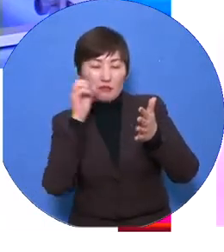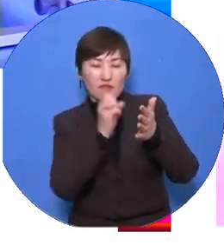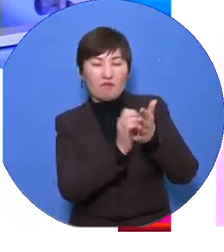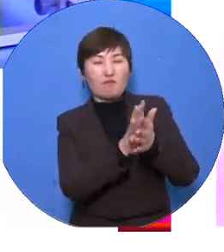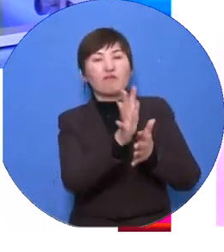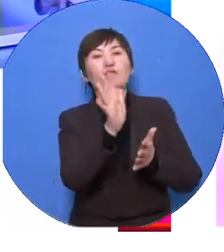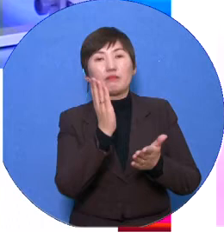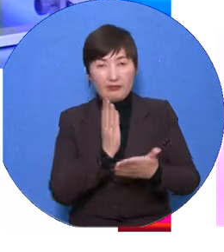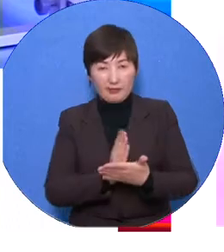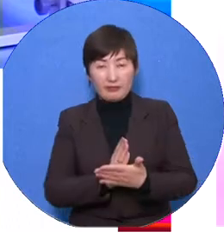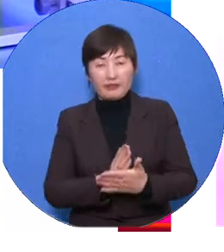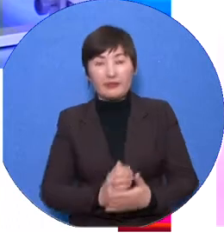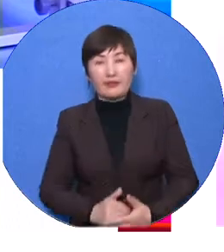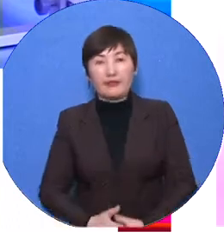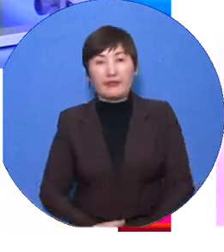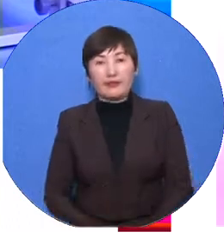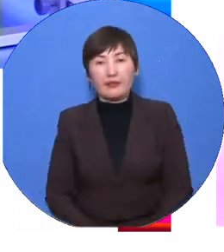байна.